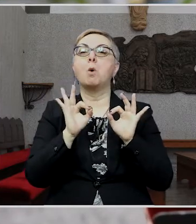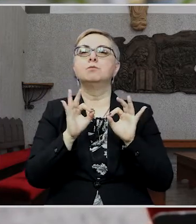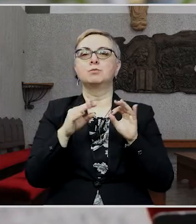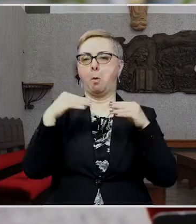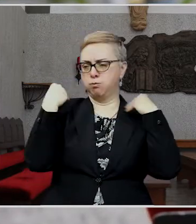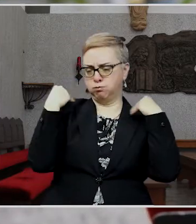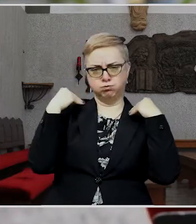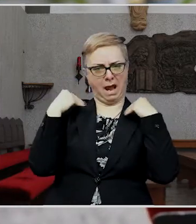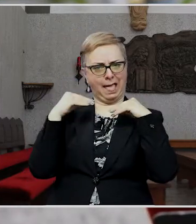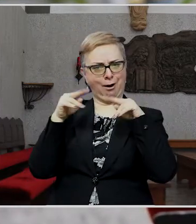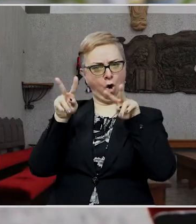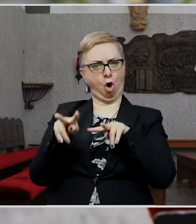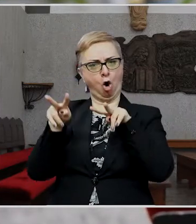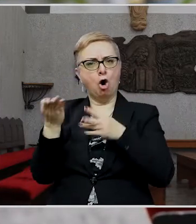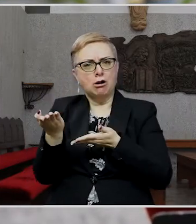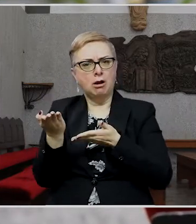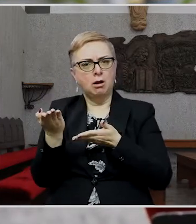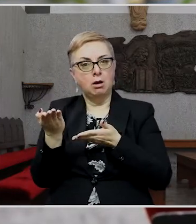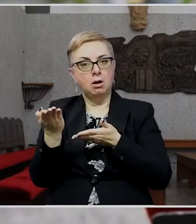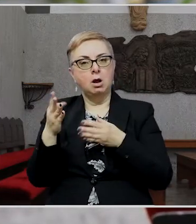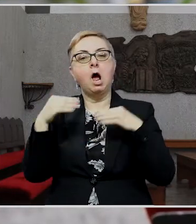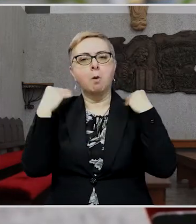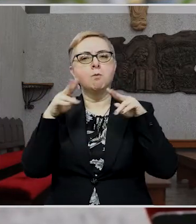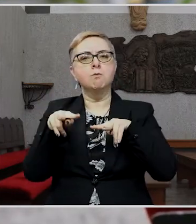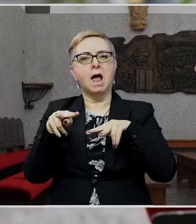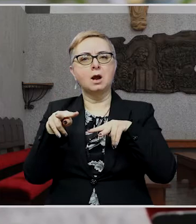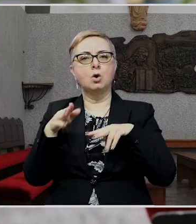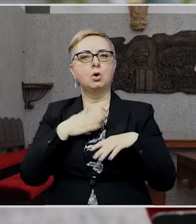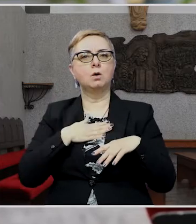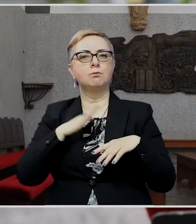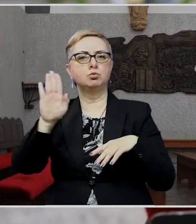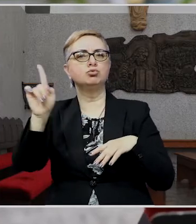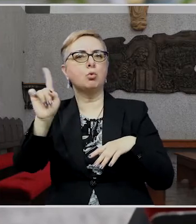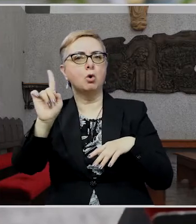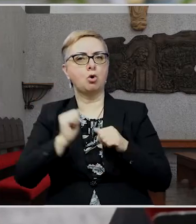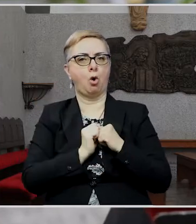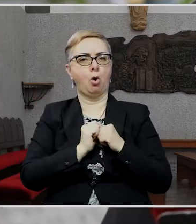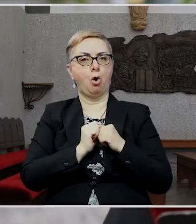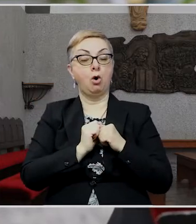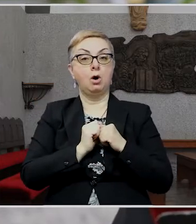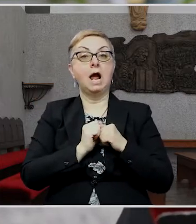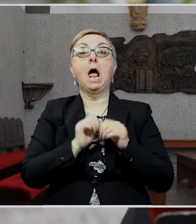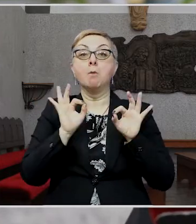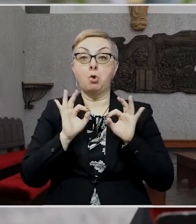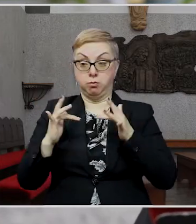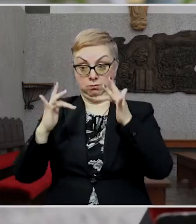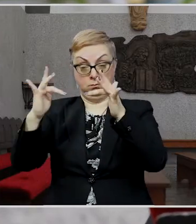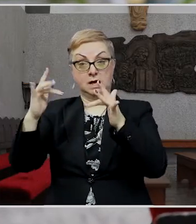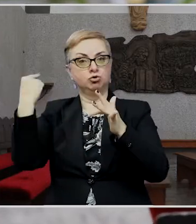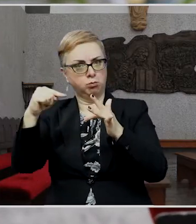pascolare un gregge che per di più non è suo ma è proprio in quel